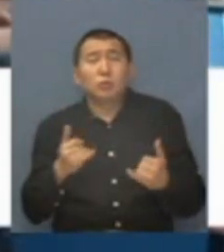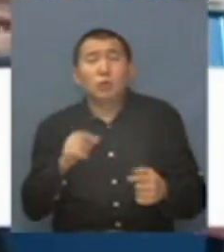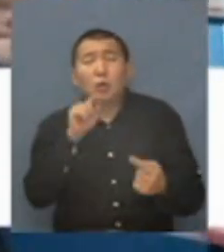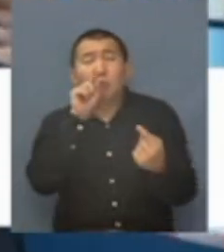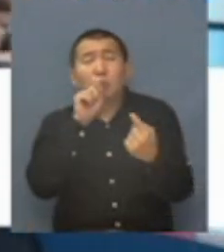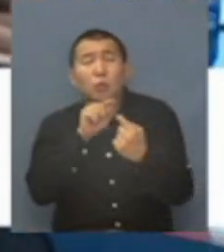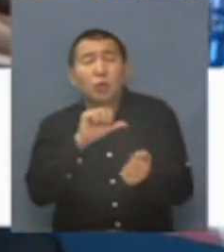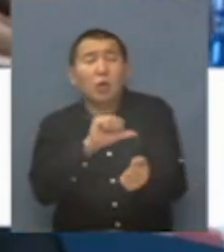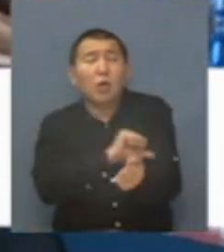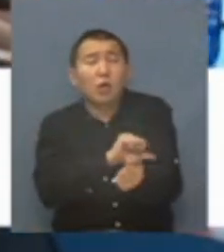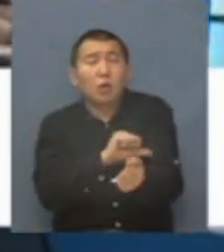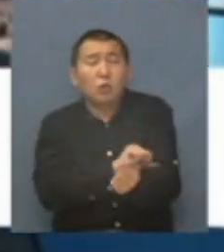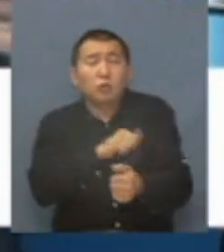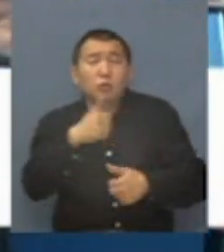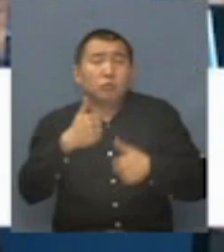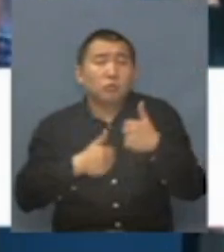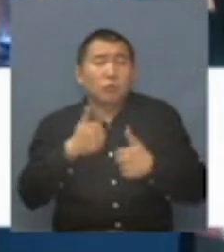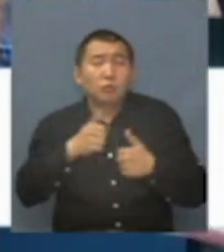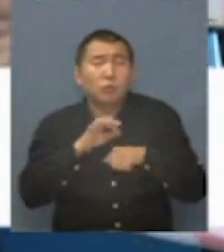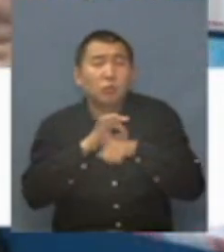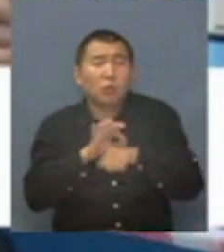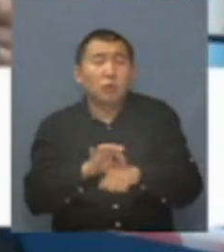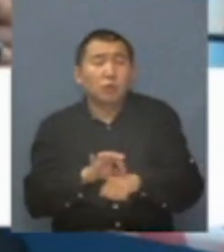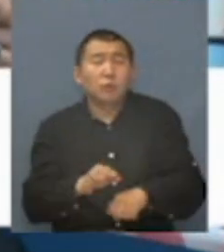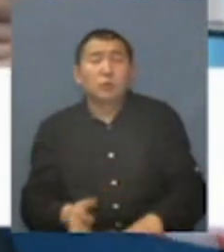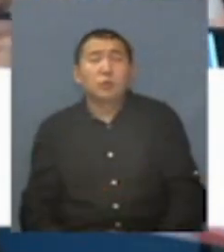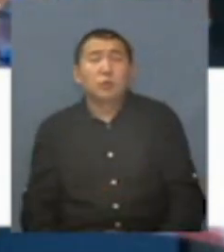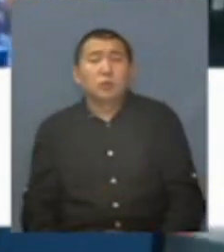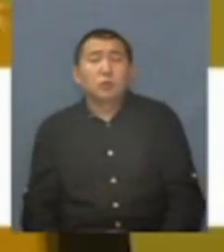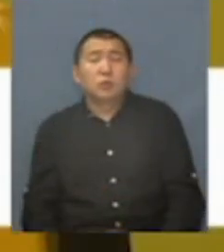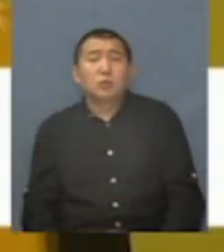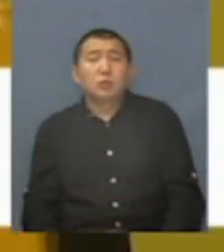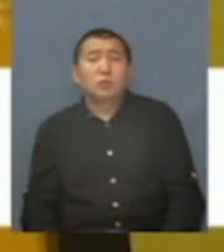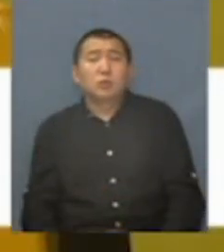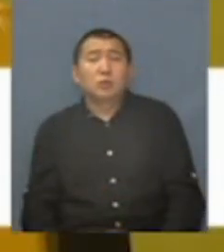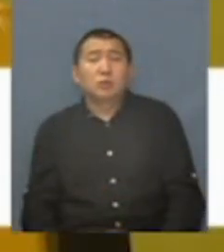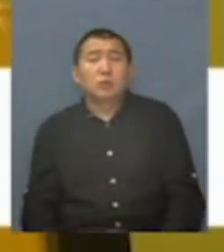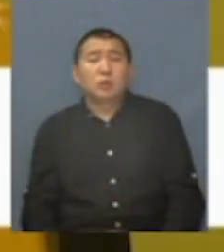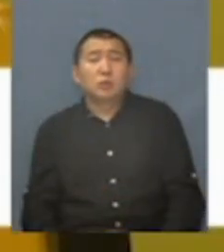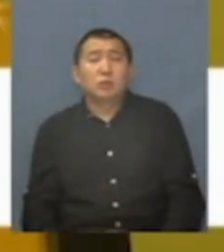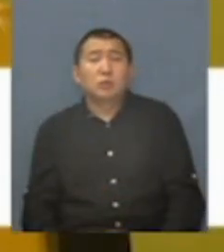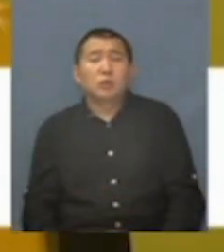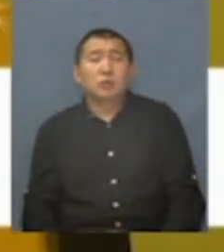жатыр. Осы турнирді өте жақсы деңгейде өтіп жатыр.